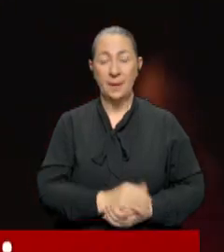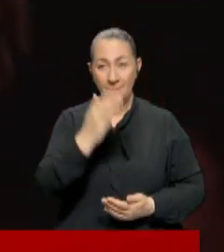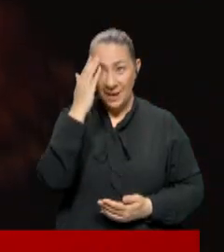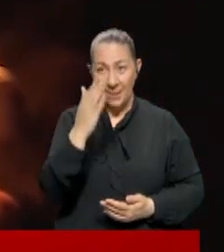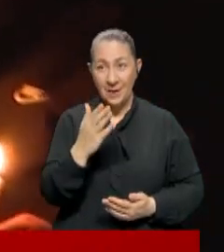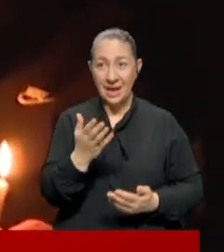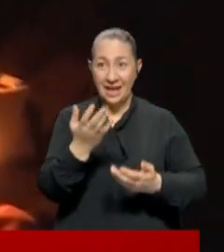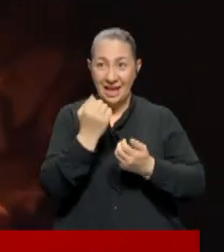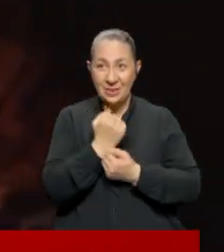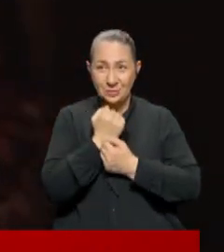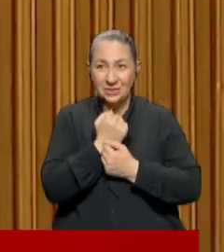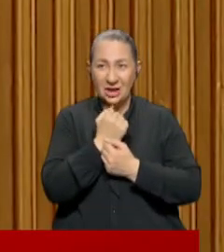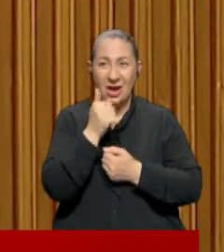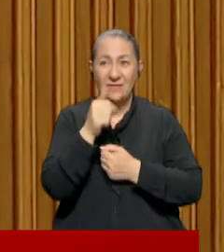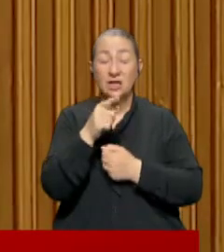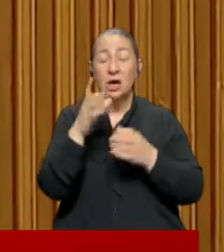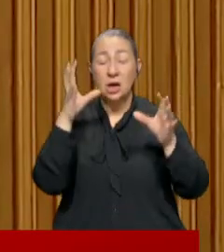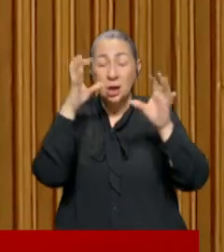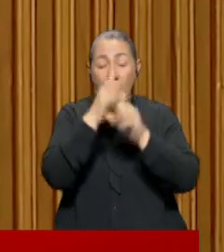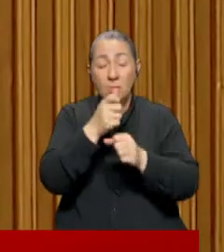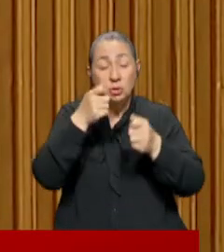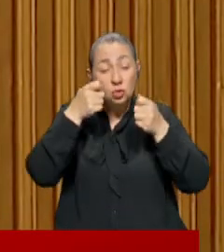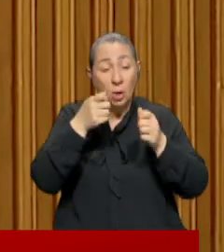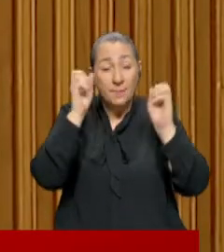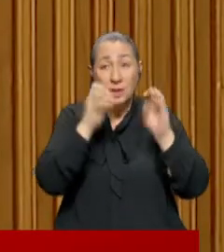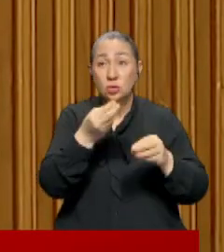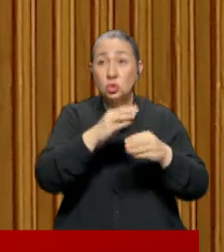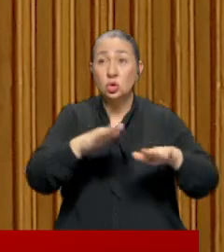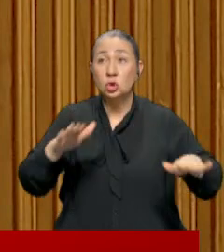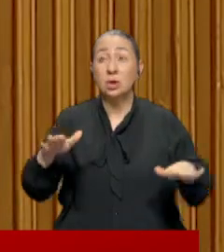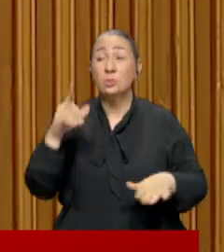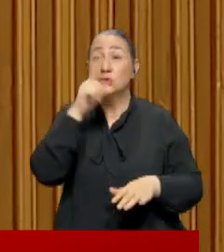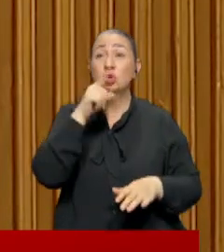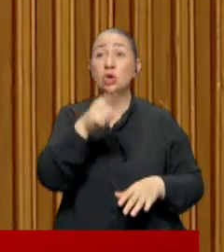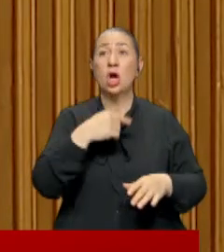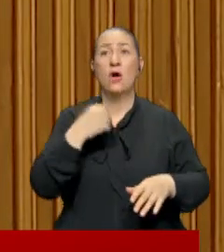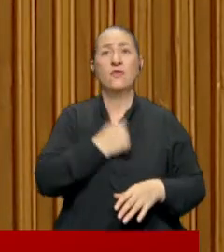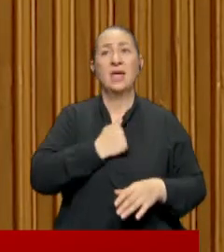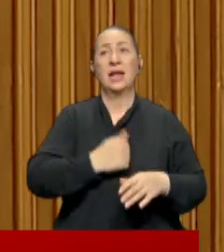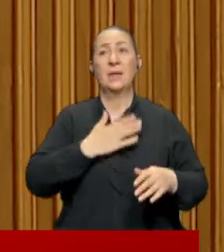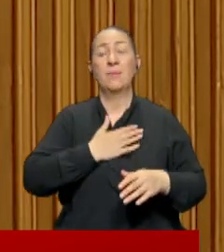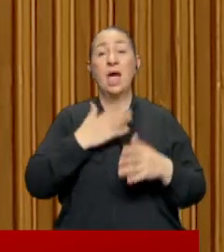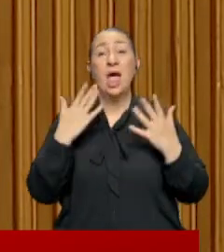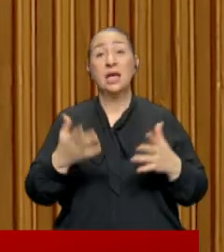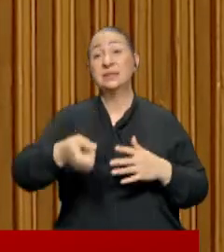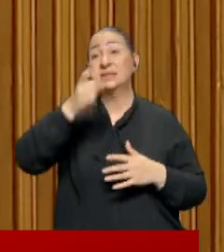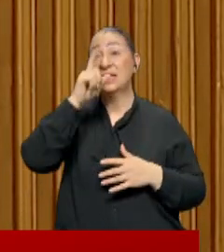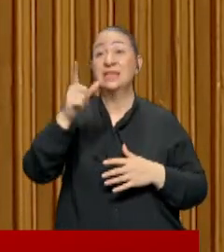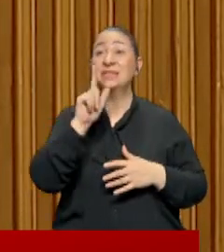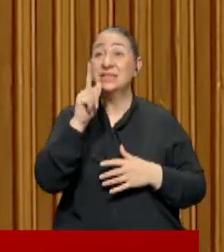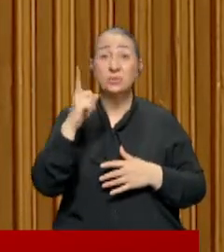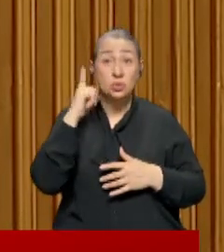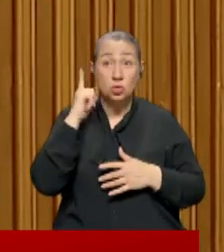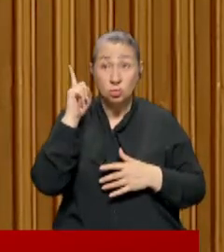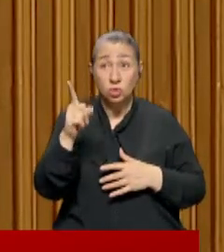Merhabalar. Geliyor musun kucağıma? Aferin. Karanlığa mahkum edilen çocuklarımız dolayısıyla öfkeliyim. Ey saray, sesimi